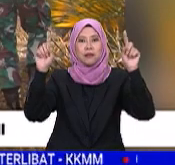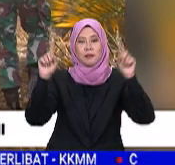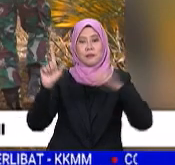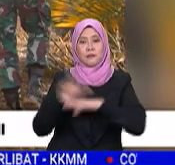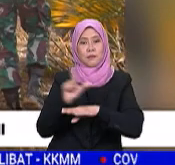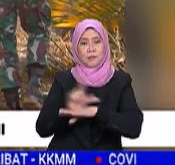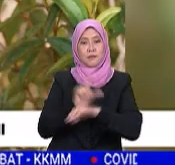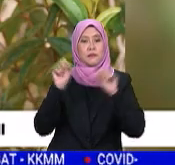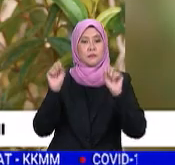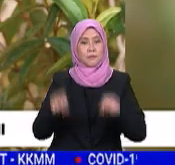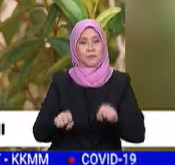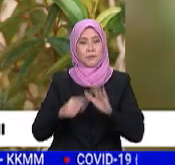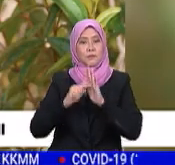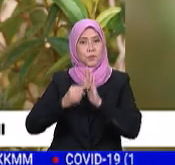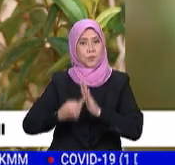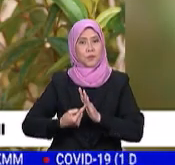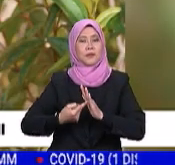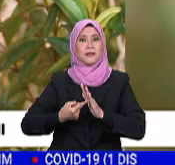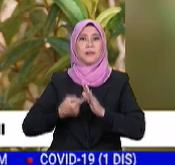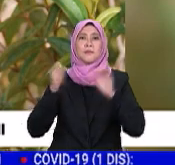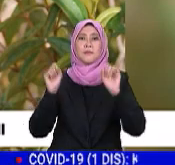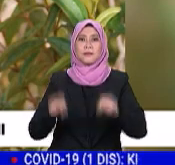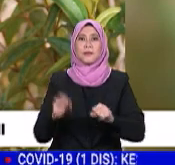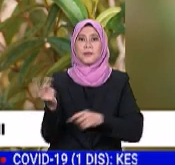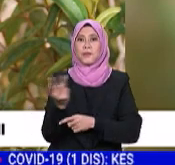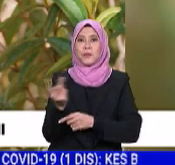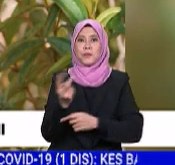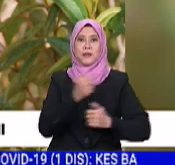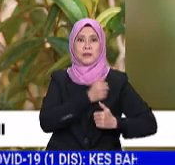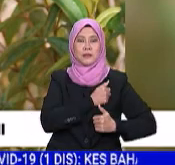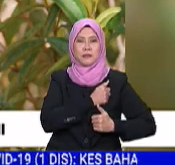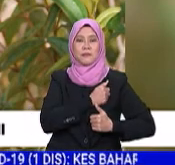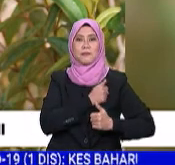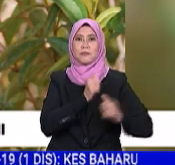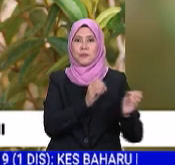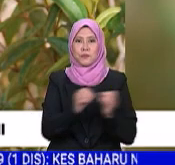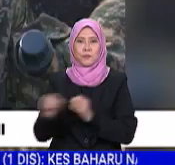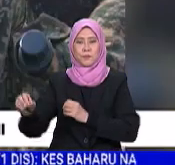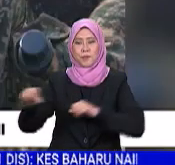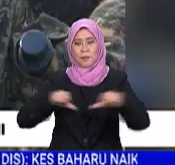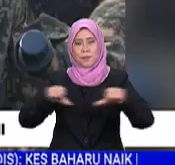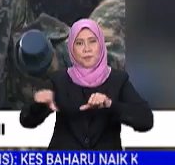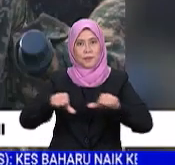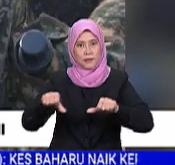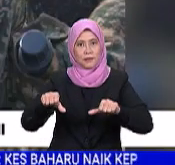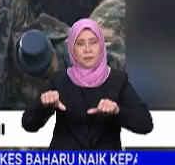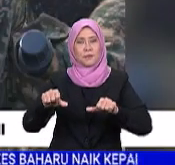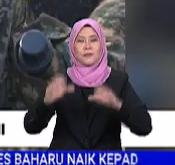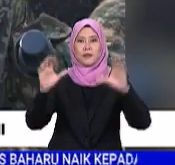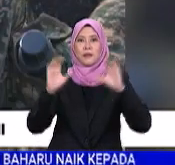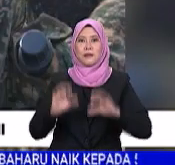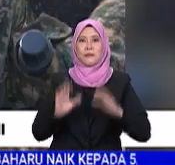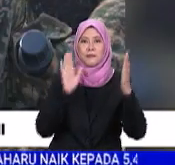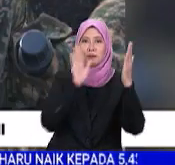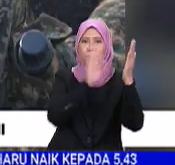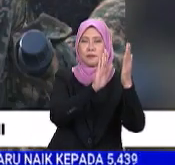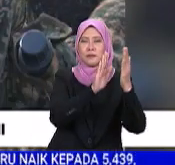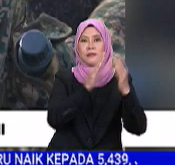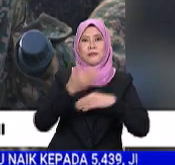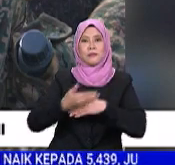exercise ini juga jadi tanda Aras pada kemampuan ke-22 angkatan dan real menganjurkan activity bilateral secara fisikal